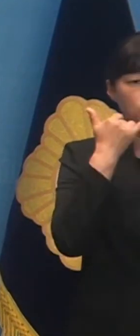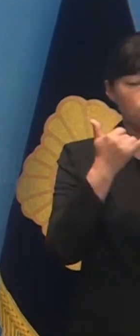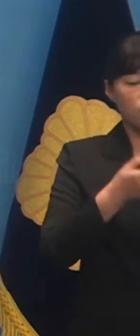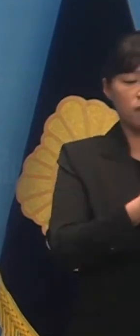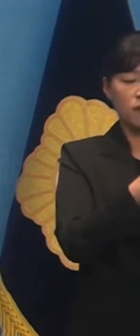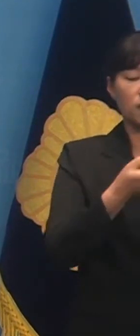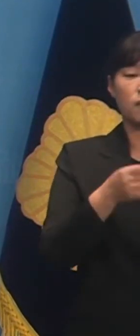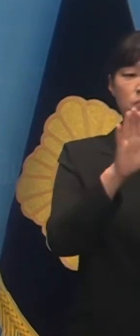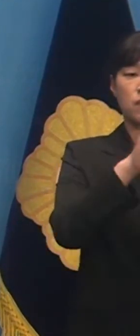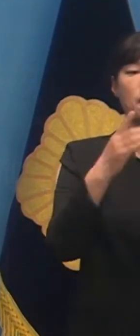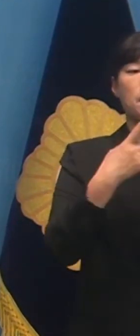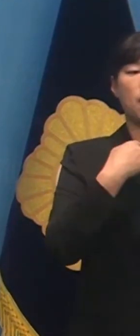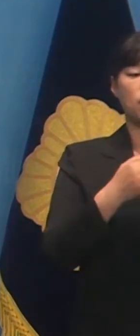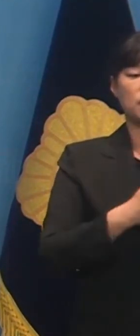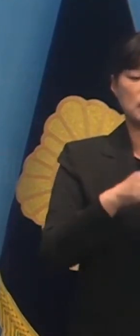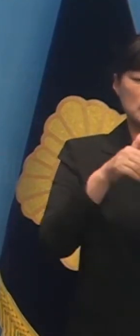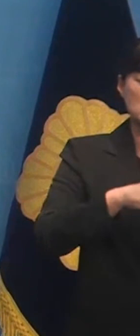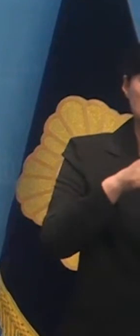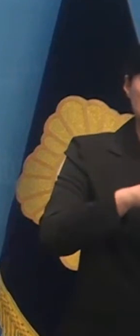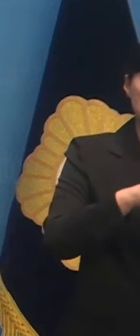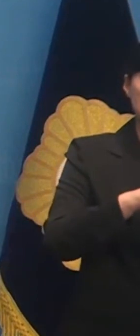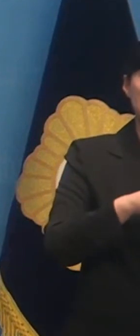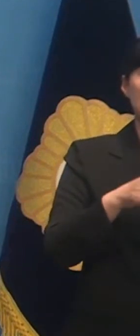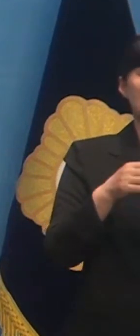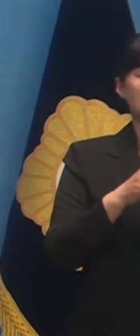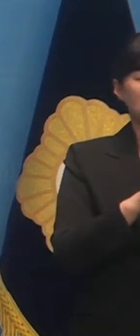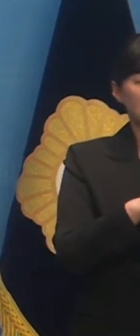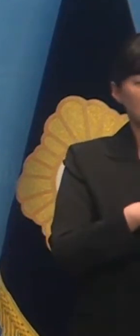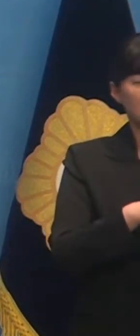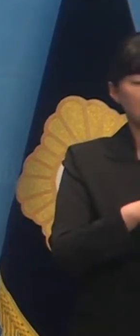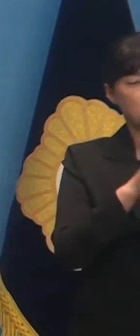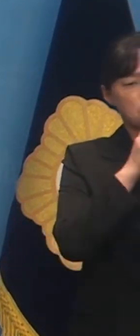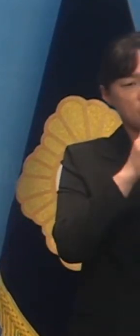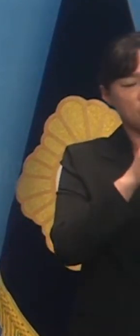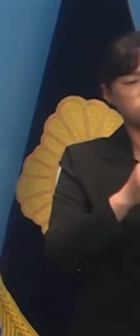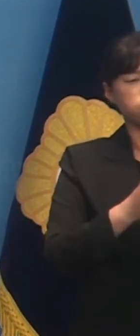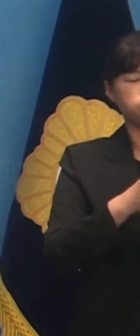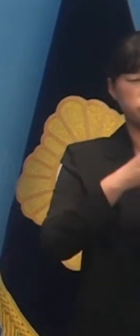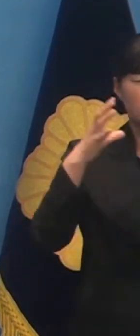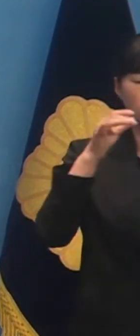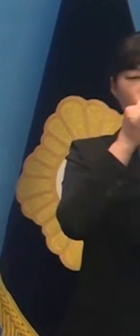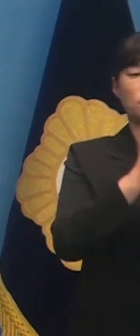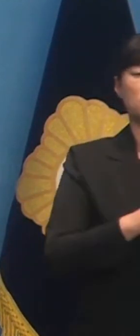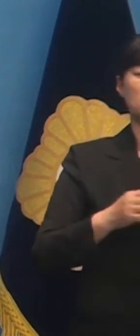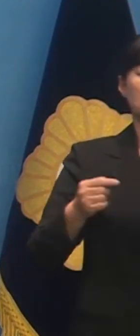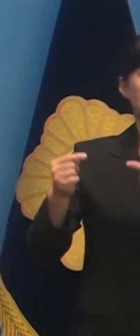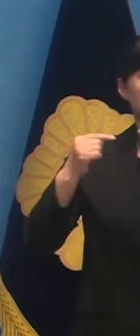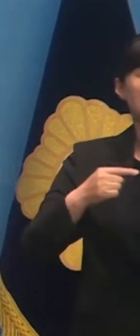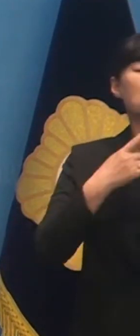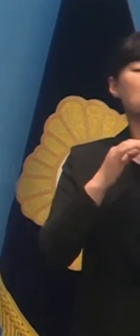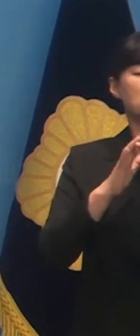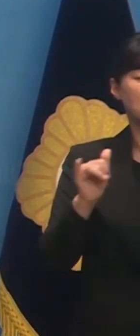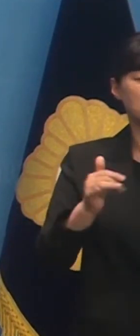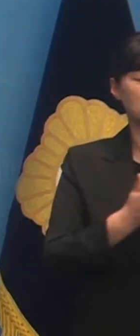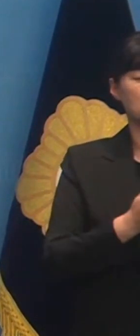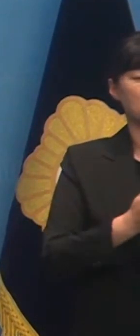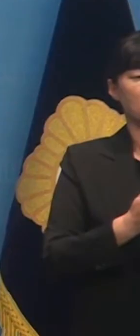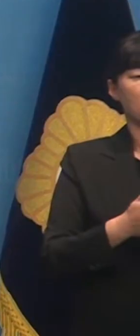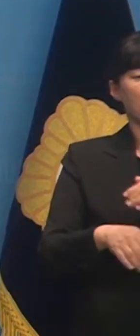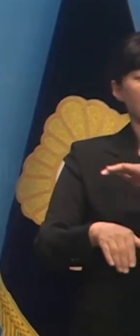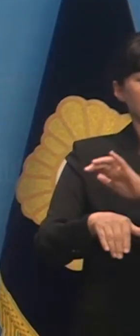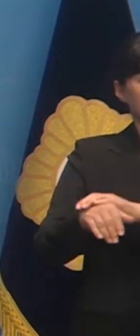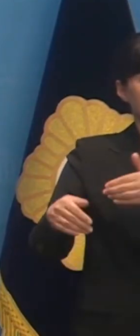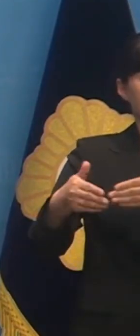행사에서 식민지 근대화론에 기반한 주장들이 쏟아지고 참가자들은 극우